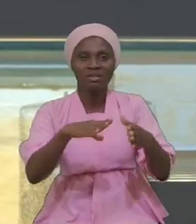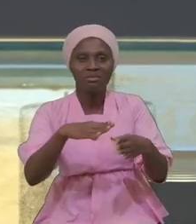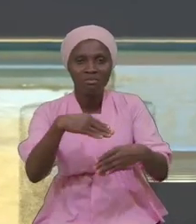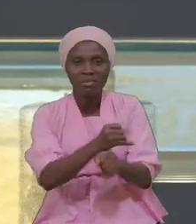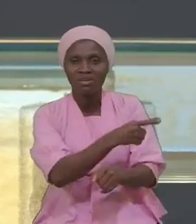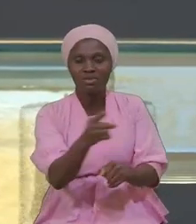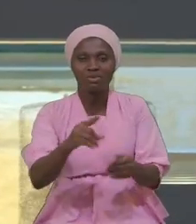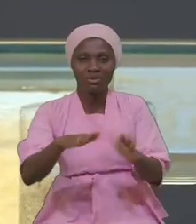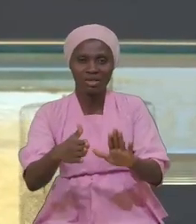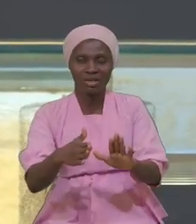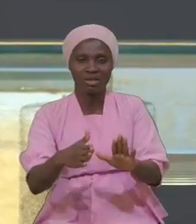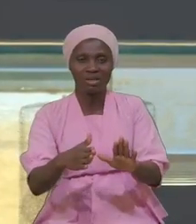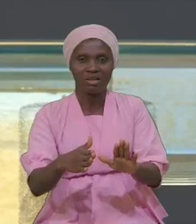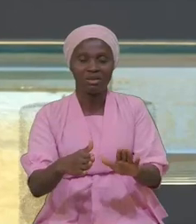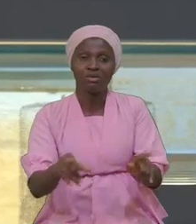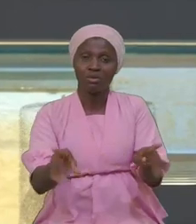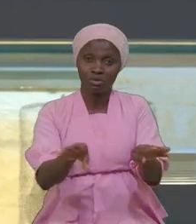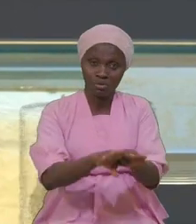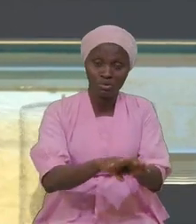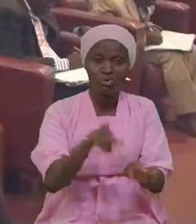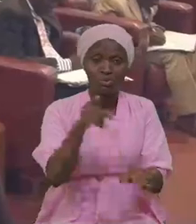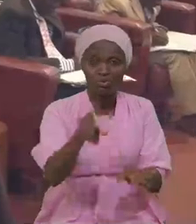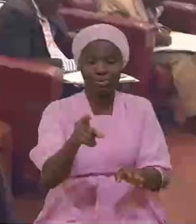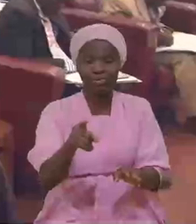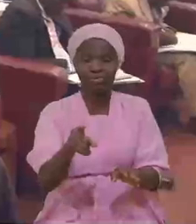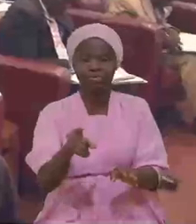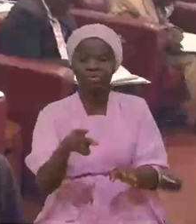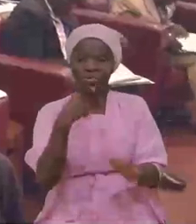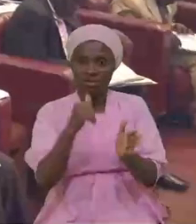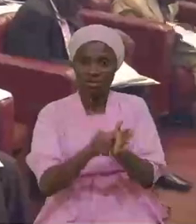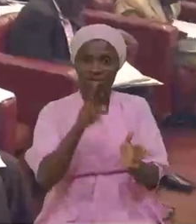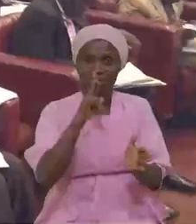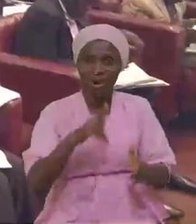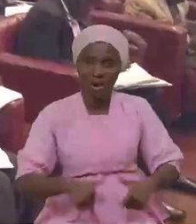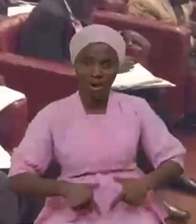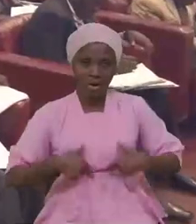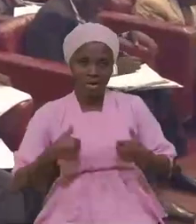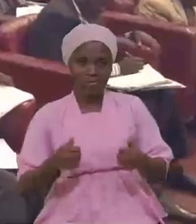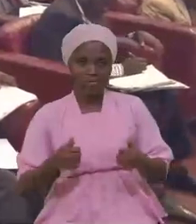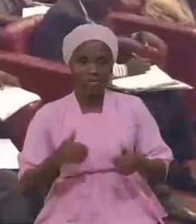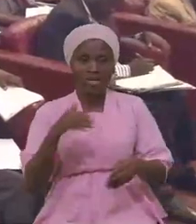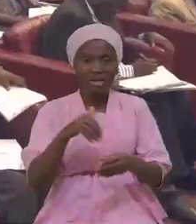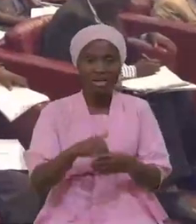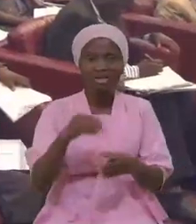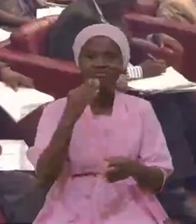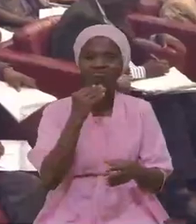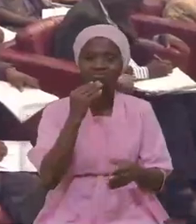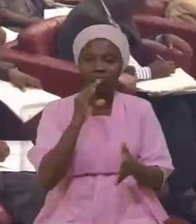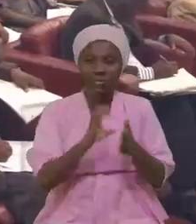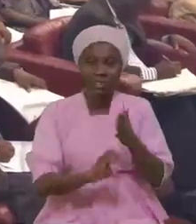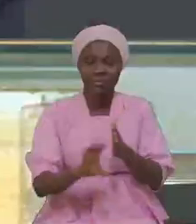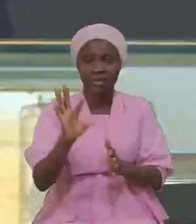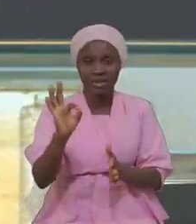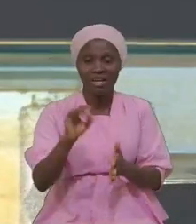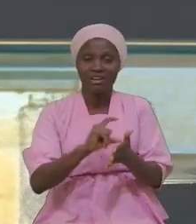te rendent mort, quoique tu professes être vivant. Hébreux